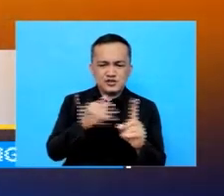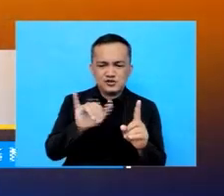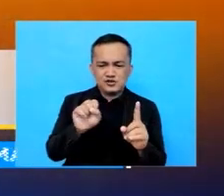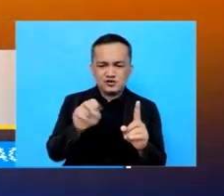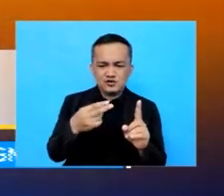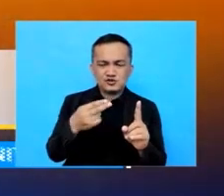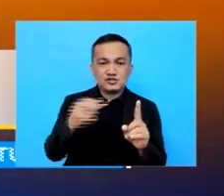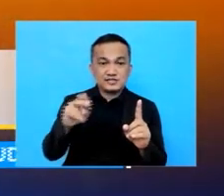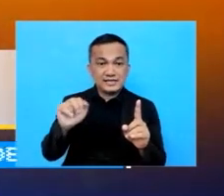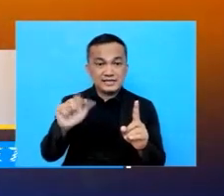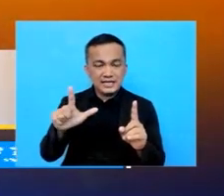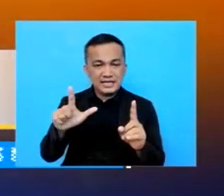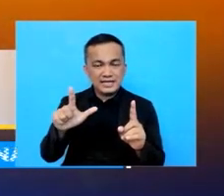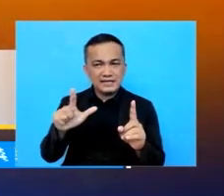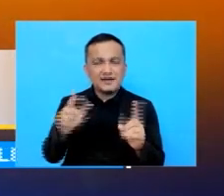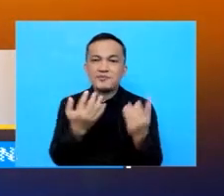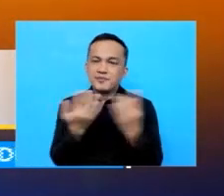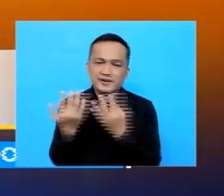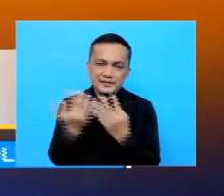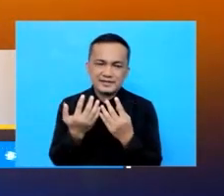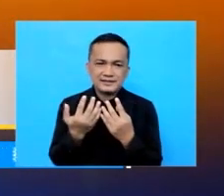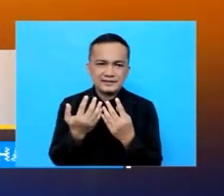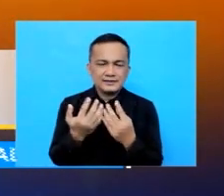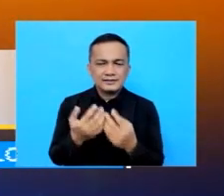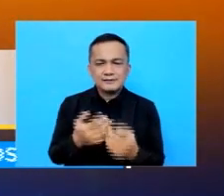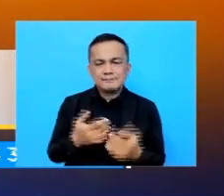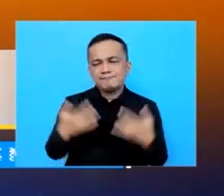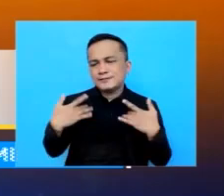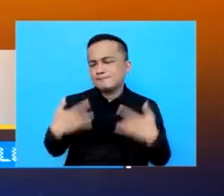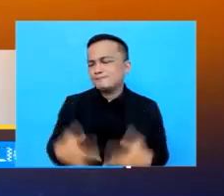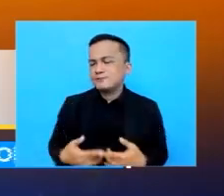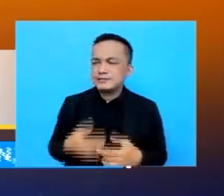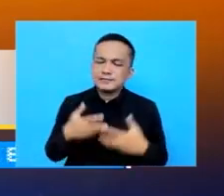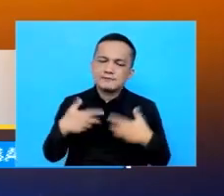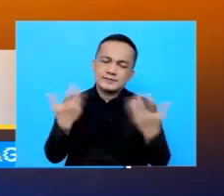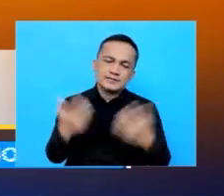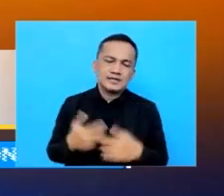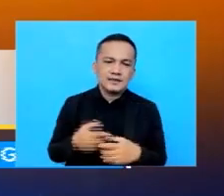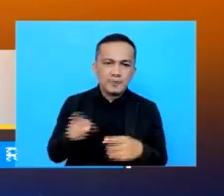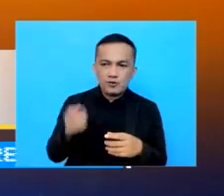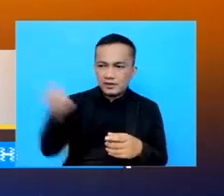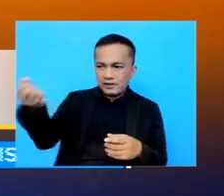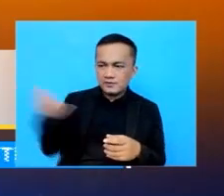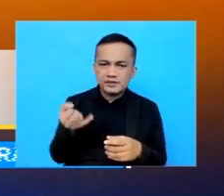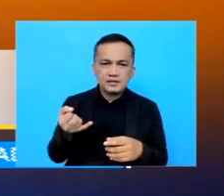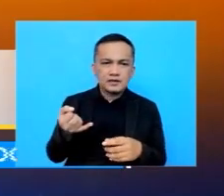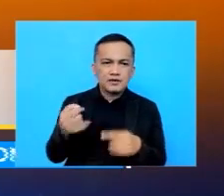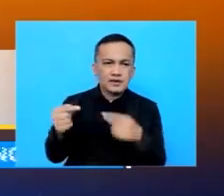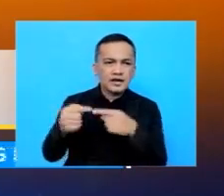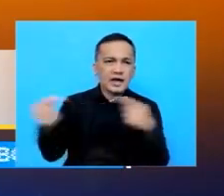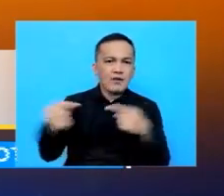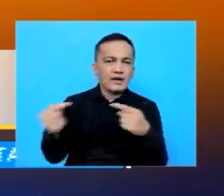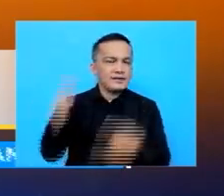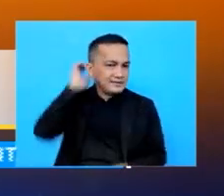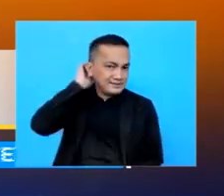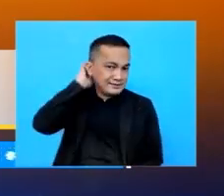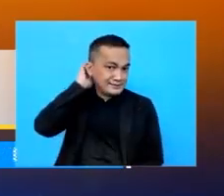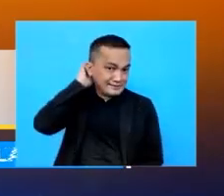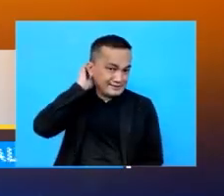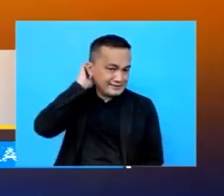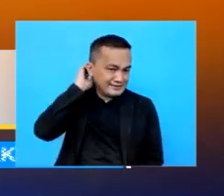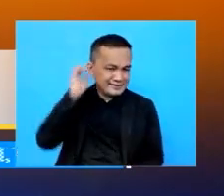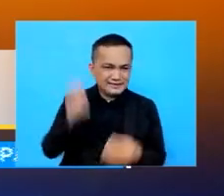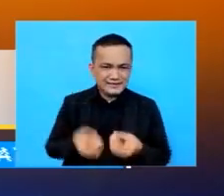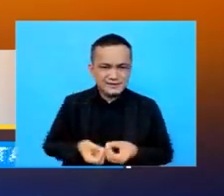ang kanyang birthday. Na bad trip daw ang birthday girl dahil invited ang kanyang mga kaaway. Pinamigay din